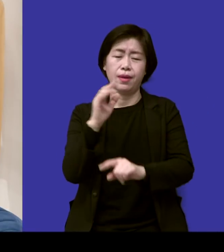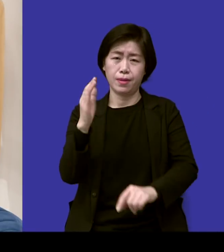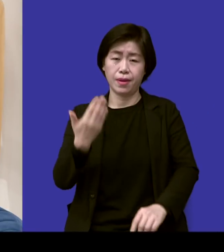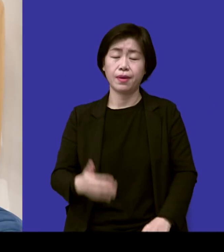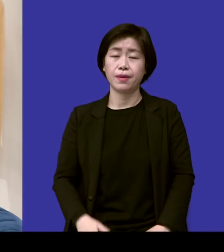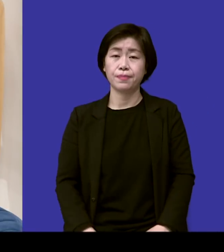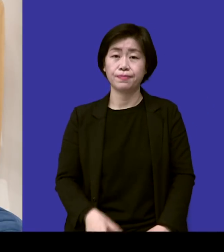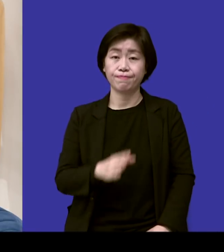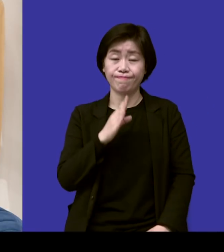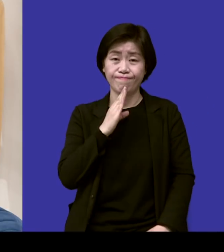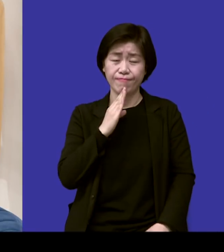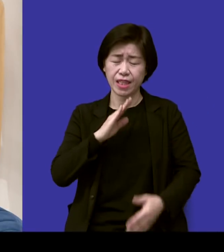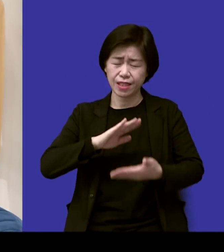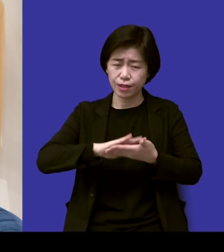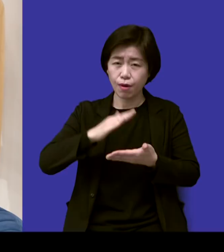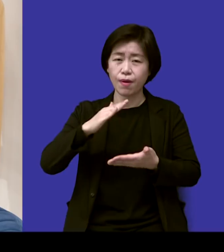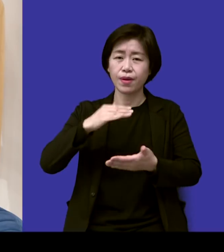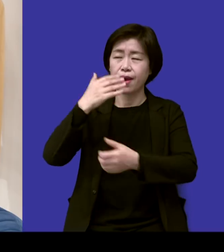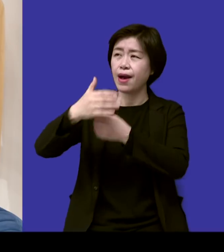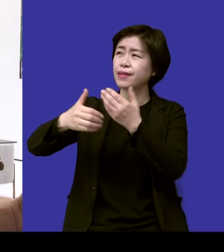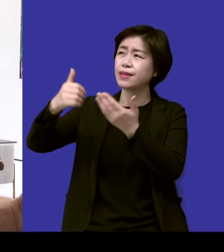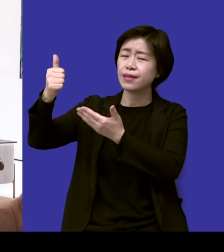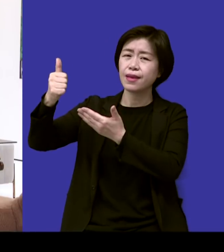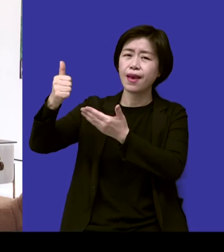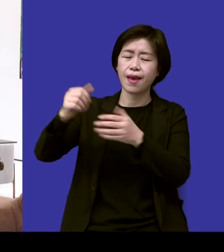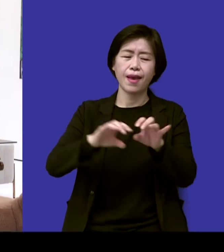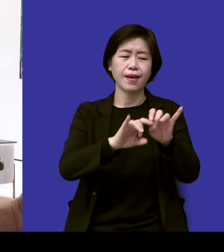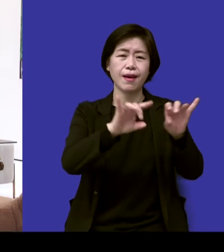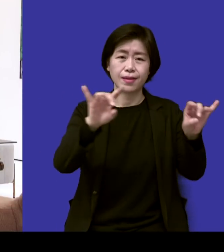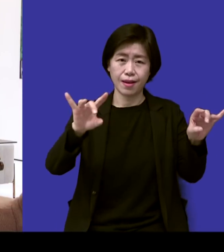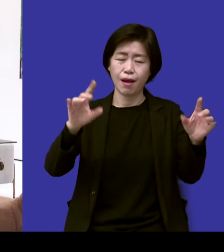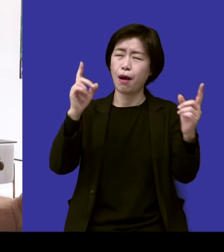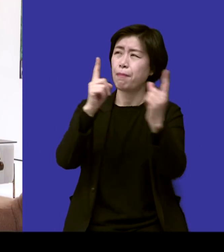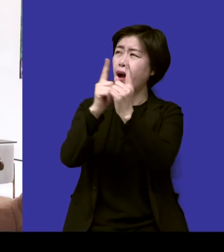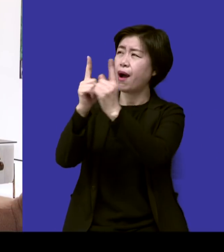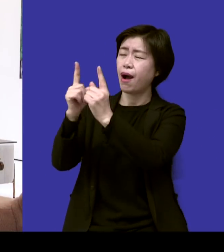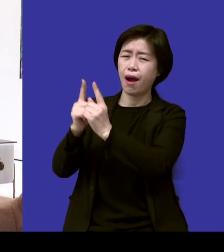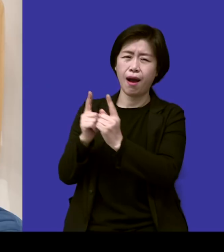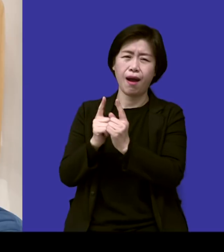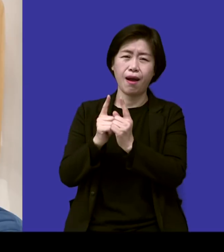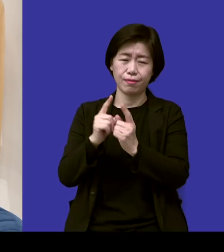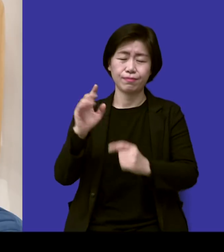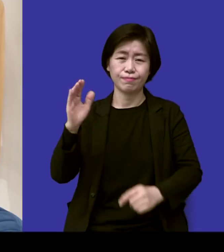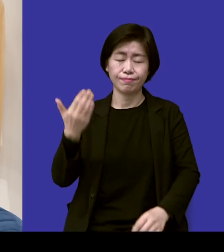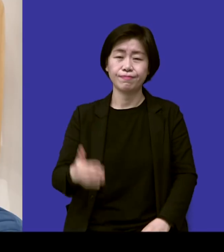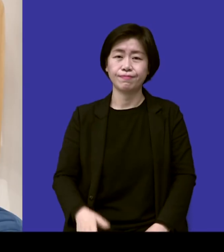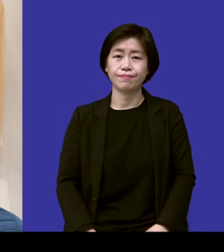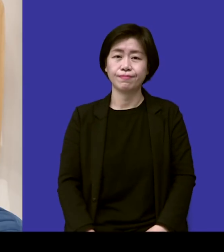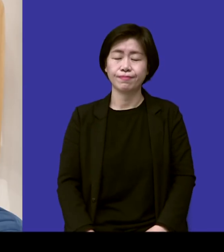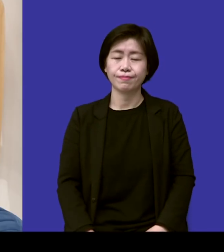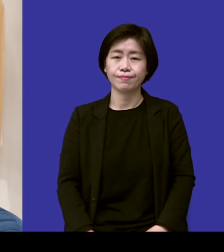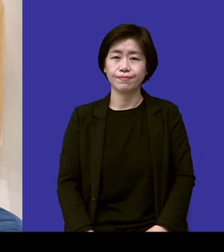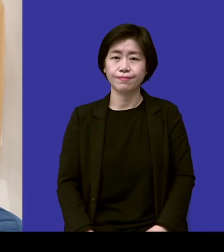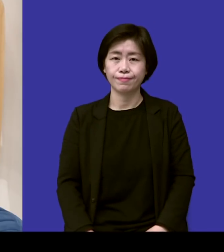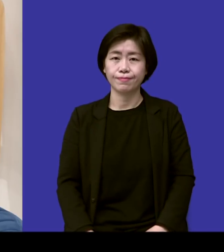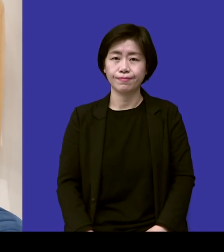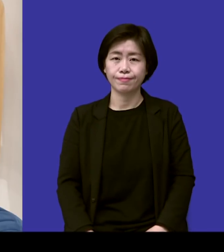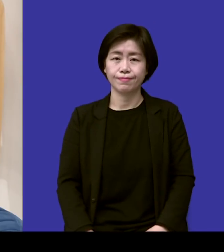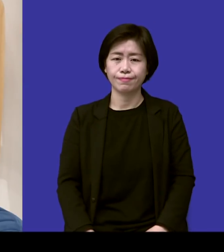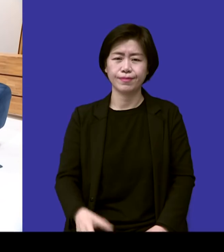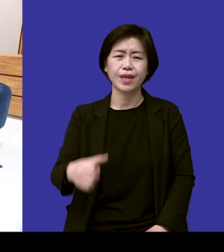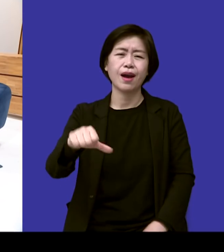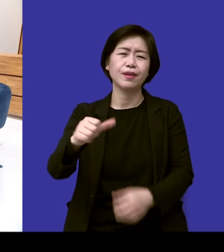저희가 진짜 뜨겁게 하나님들을 다 각자 간증을 매일 연락으로 하는 것 같아요. 예. 선우로